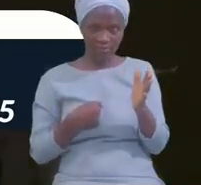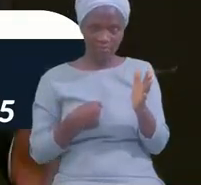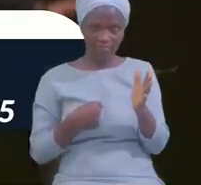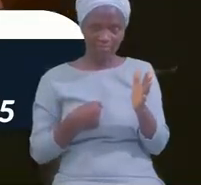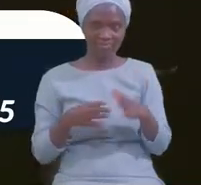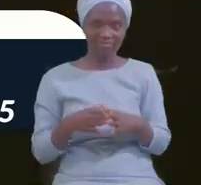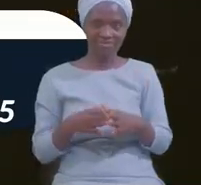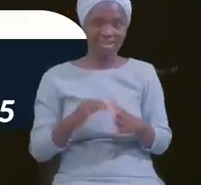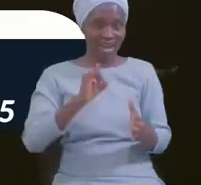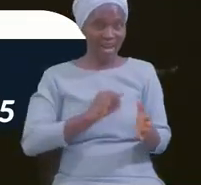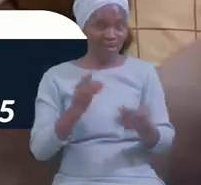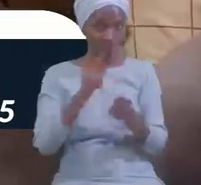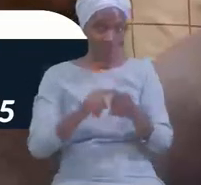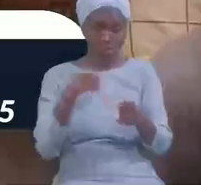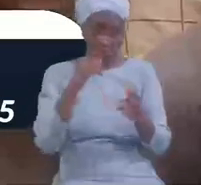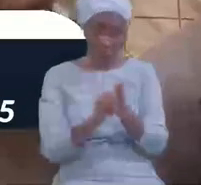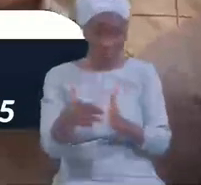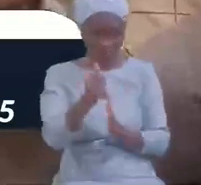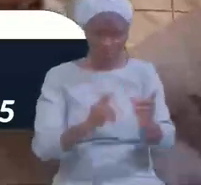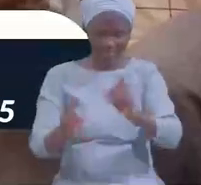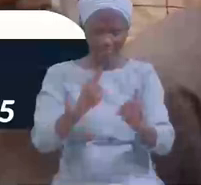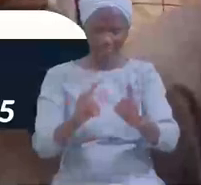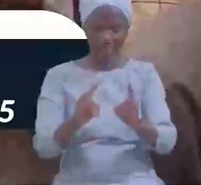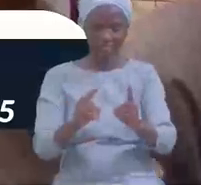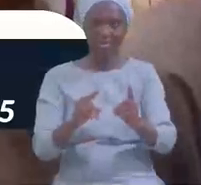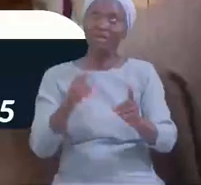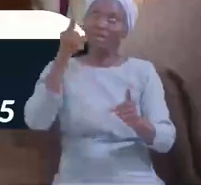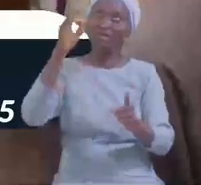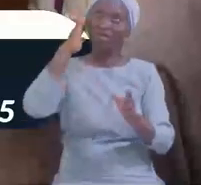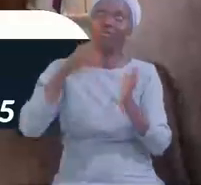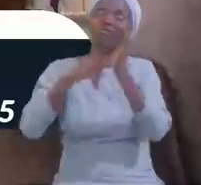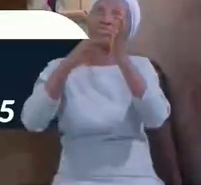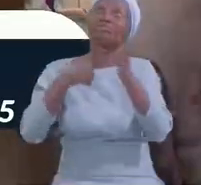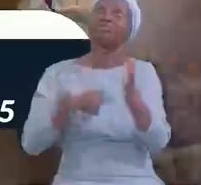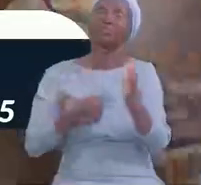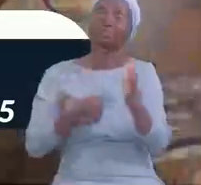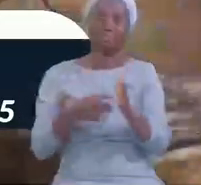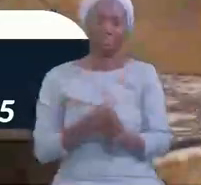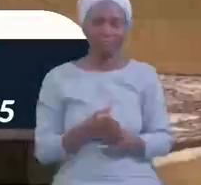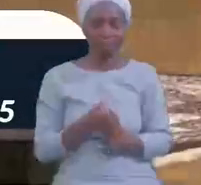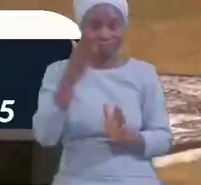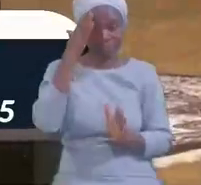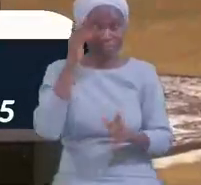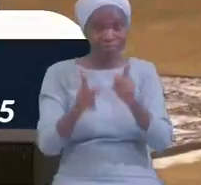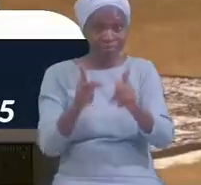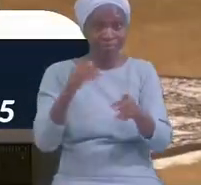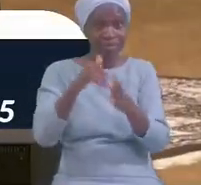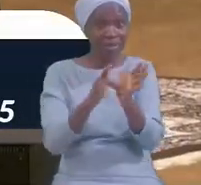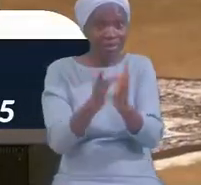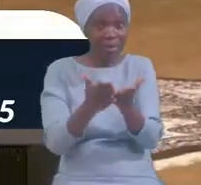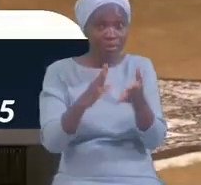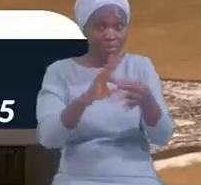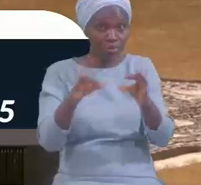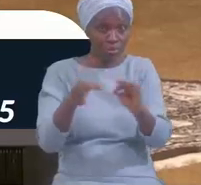cela pour vous-même. Tu me feras connaître. Voyez, les gens dans la Bible, c'est ainsi que